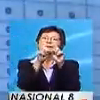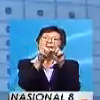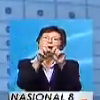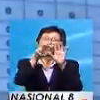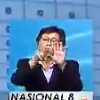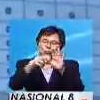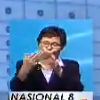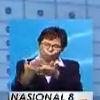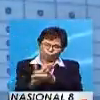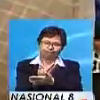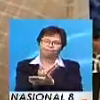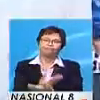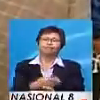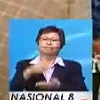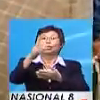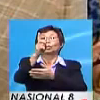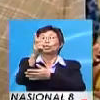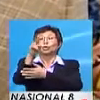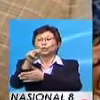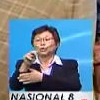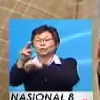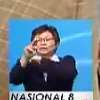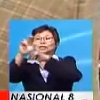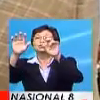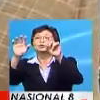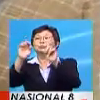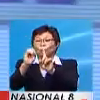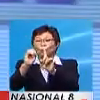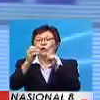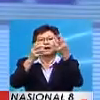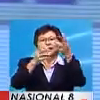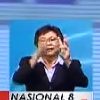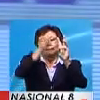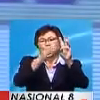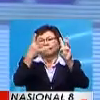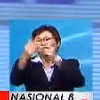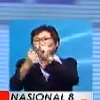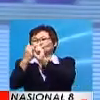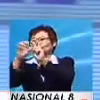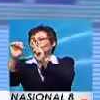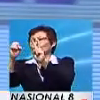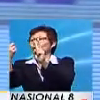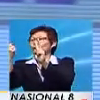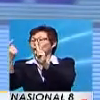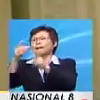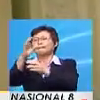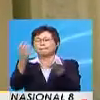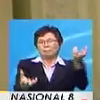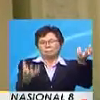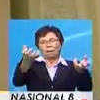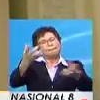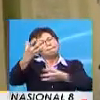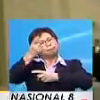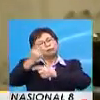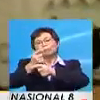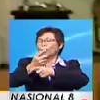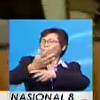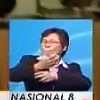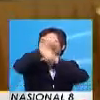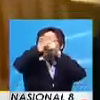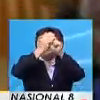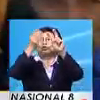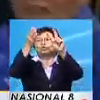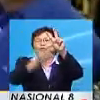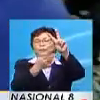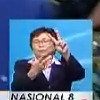Mul dalam pilihan Raya negeri 10 pada 16 April 2011 barisan nasional mengekalkan kemenangan majoriti 2